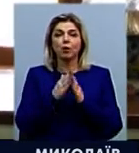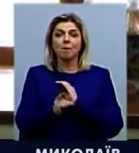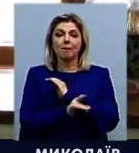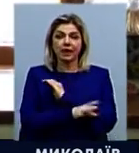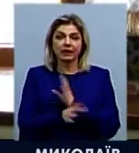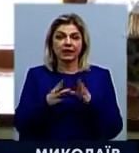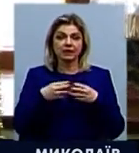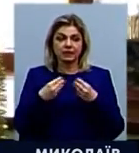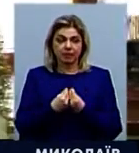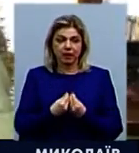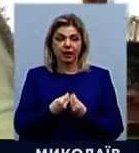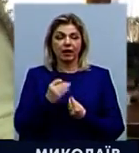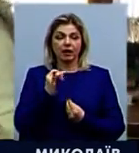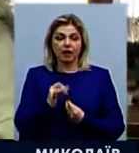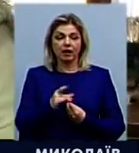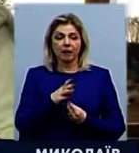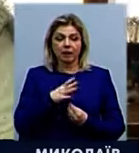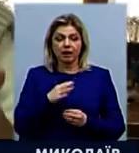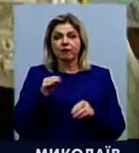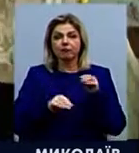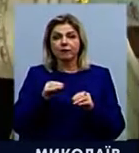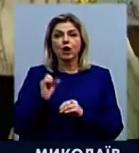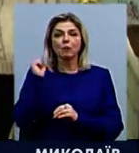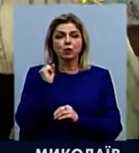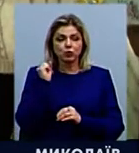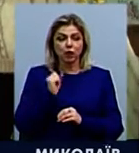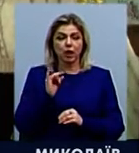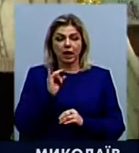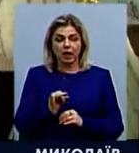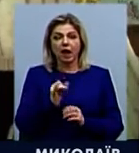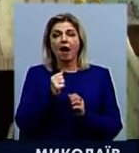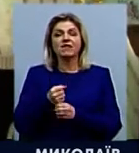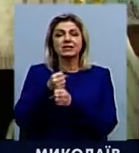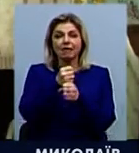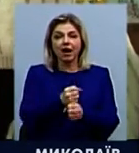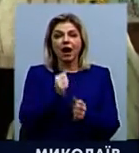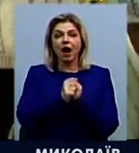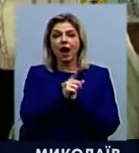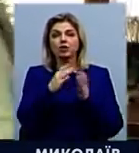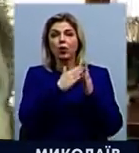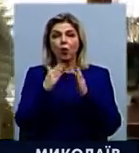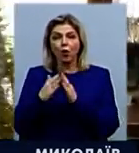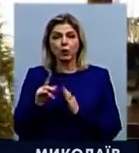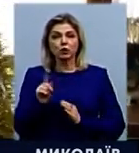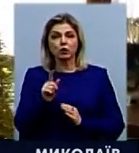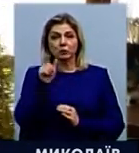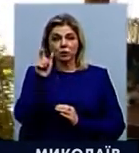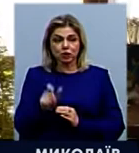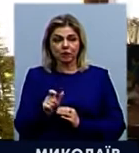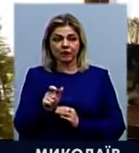там хтось заболів, вони весь цей мішок, ребята, оставляли в цій хаті, щоб чоловік виздоровів, щоб